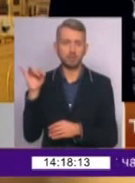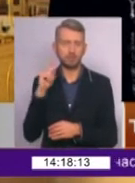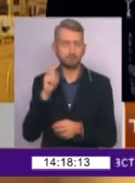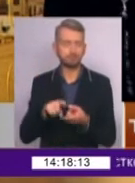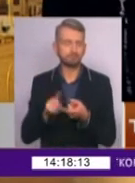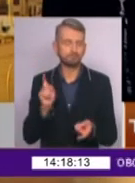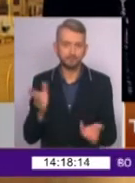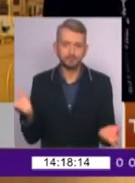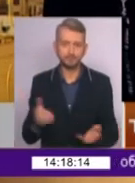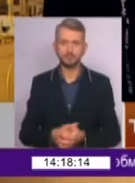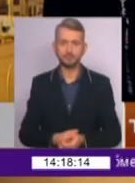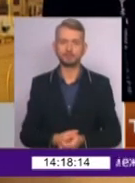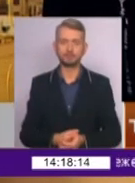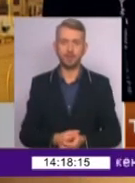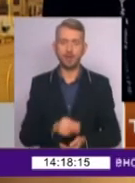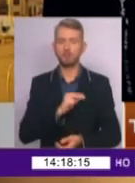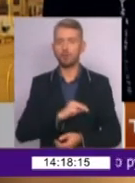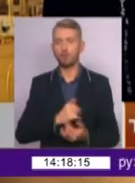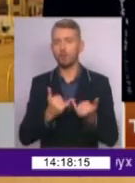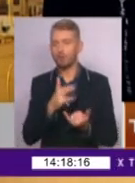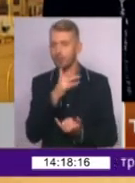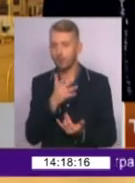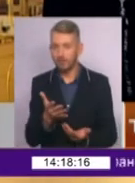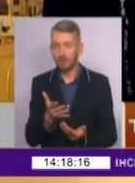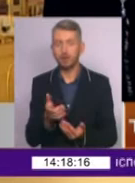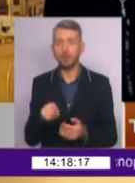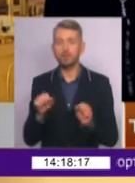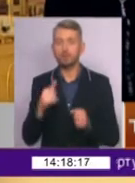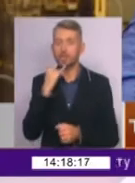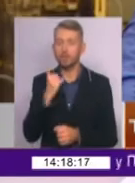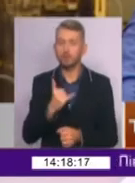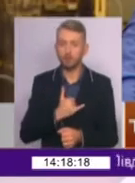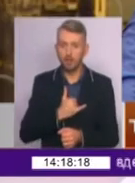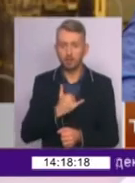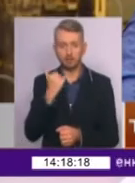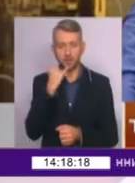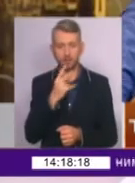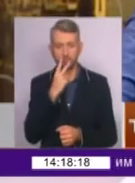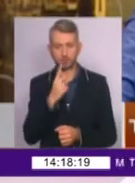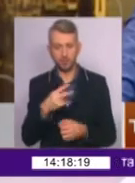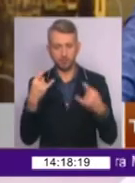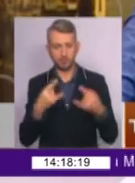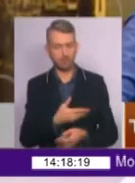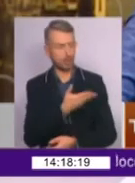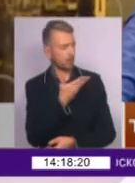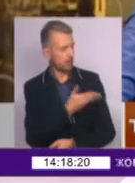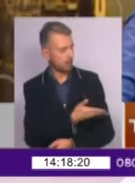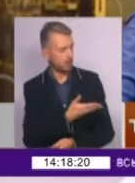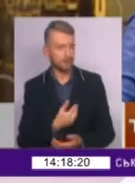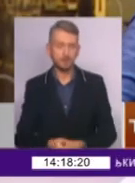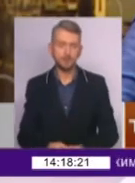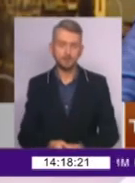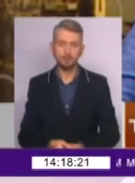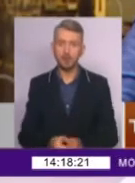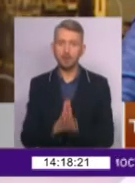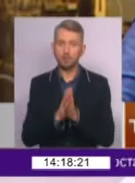Зірвався телефонний дзвінок, ми працюємо в прямому ефірі, тож можете телефонувати, телефон ви бачите на своїх екранах.